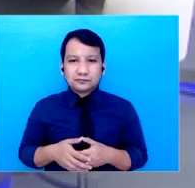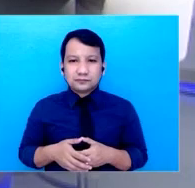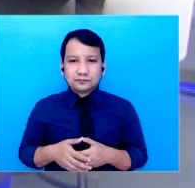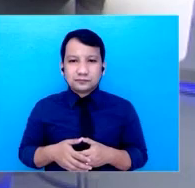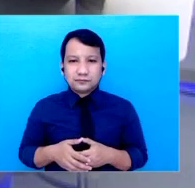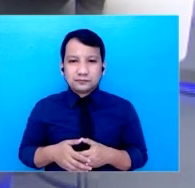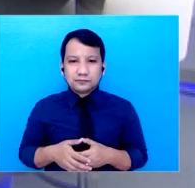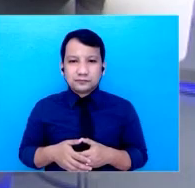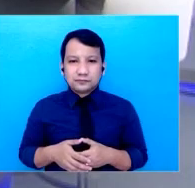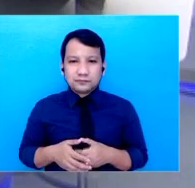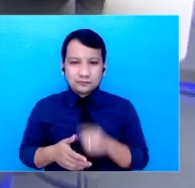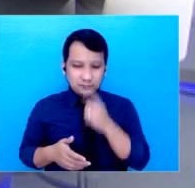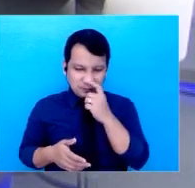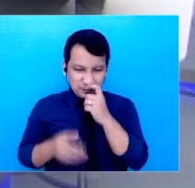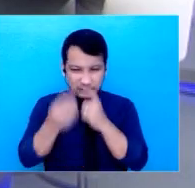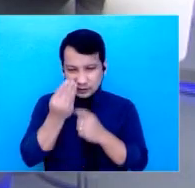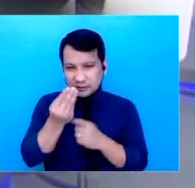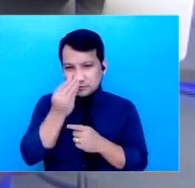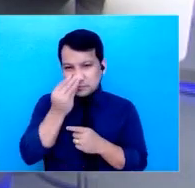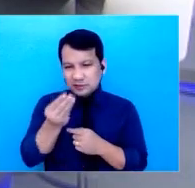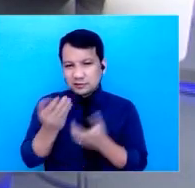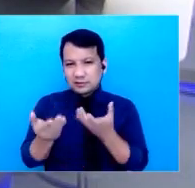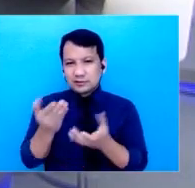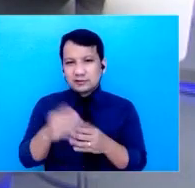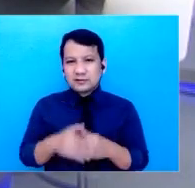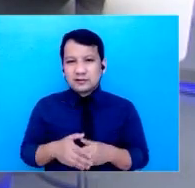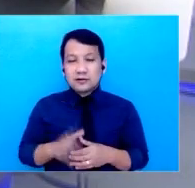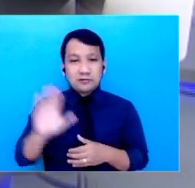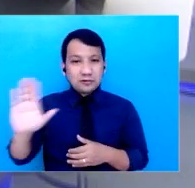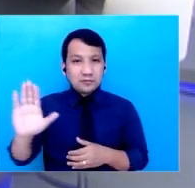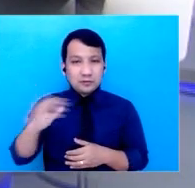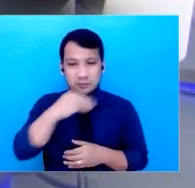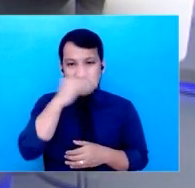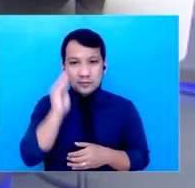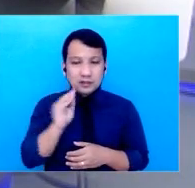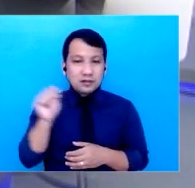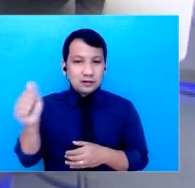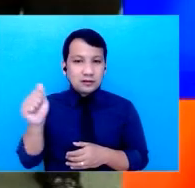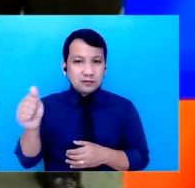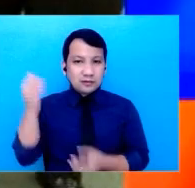kilite. Konti lang. What Manny Pacquiao will do is the